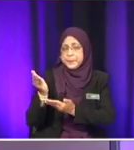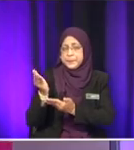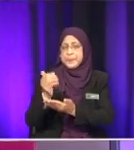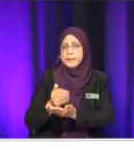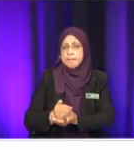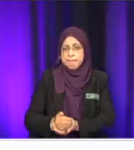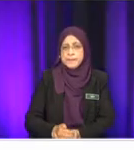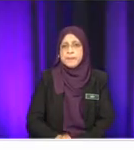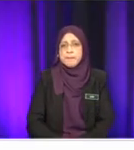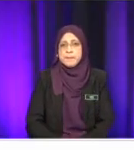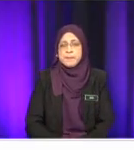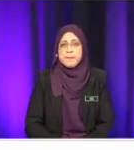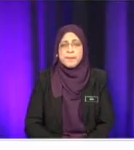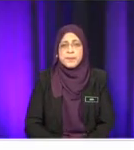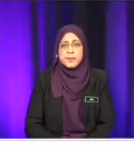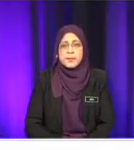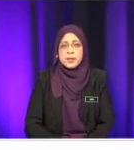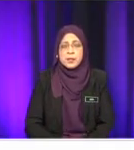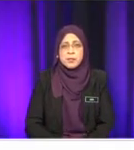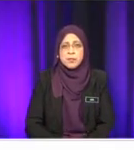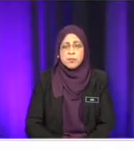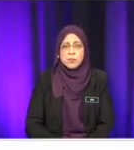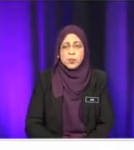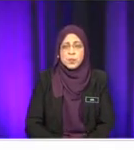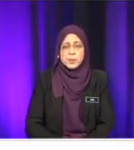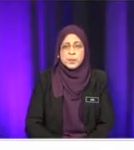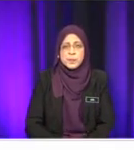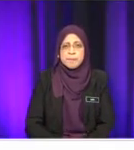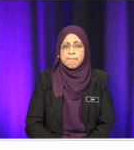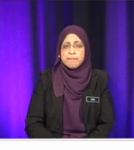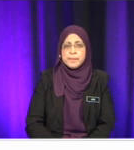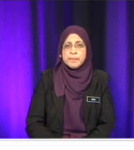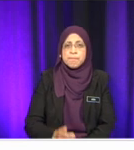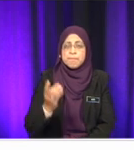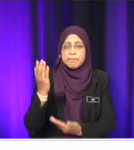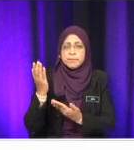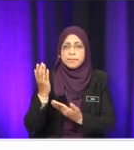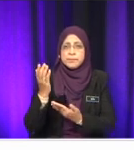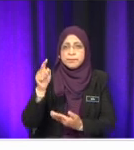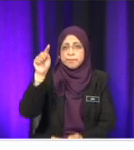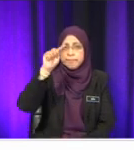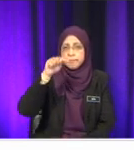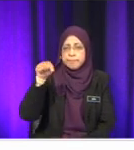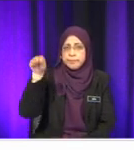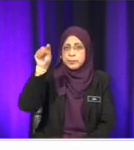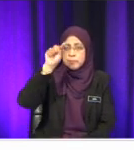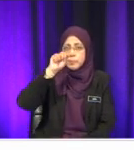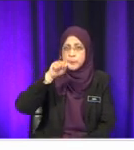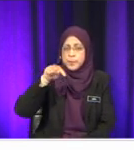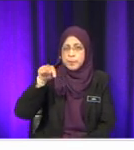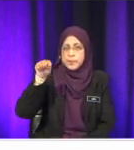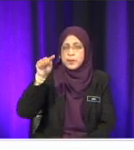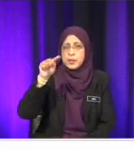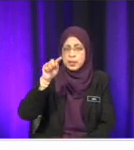terlihat kemudian di outline bulatan itu sendiri